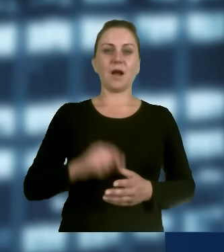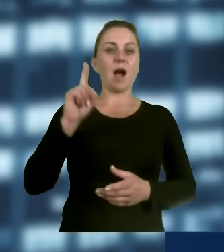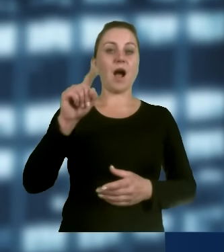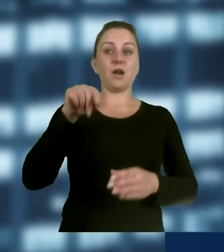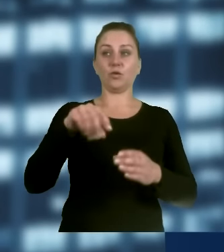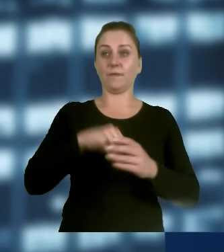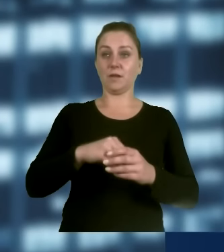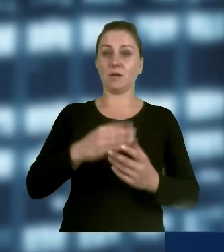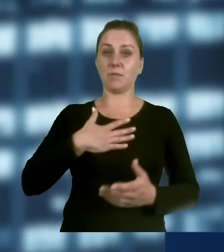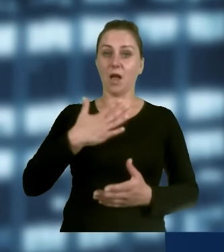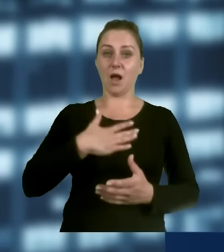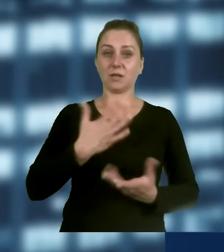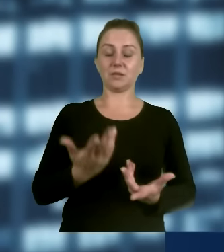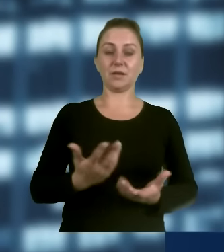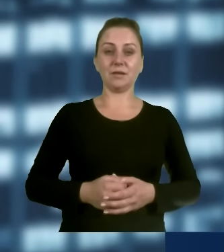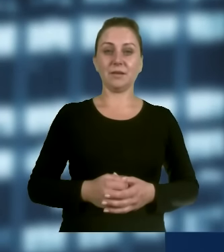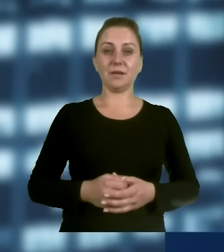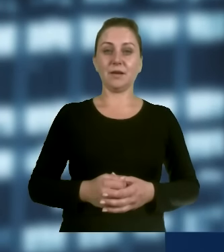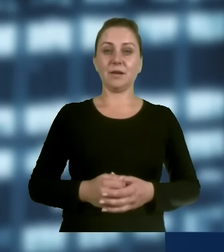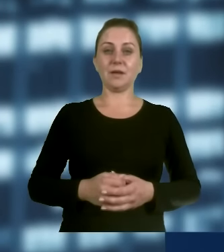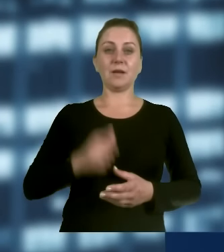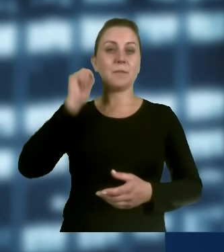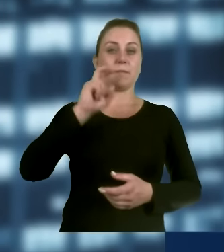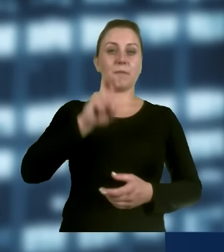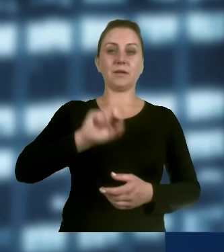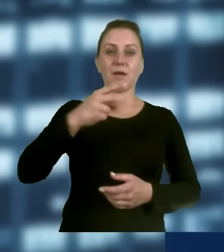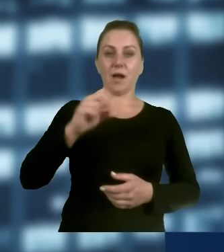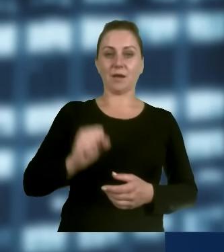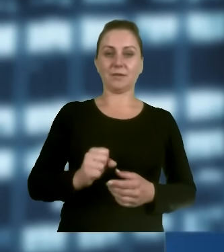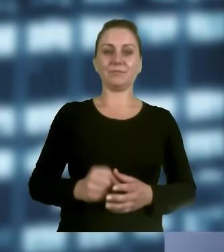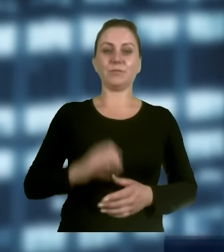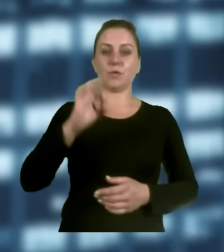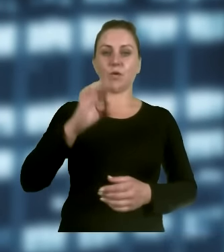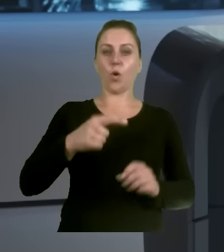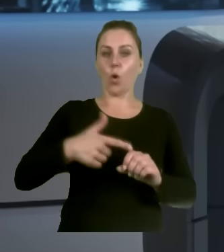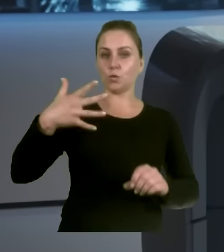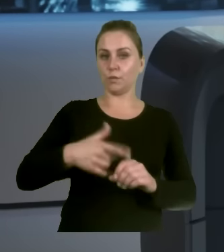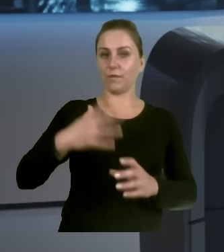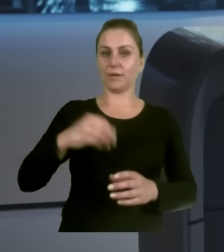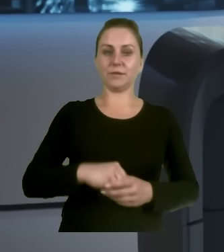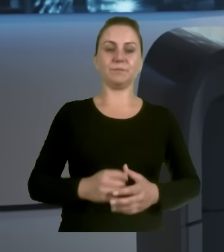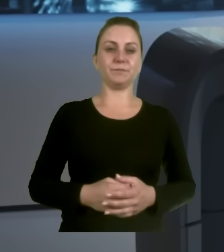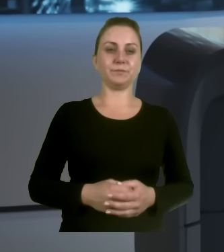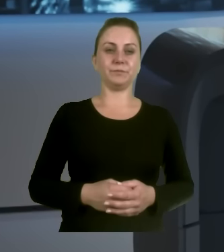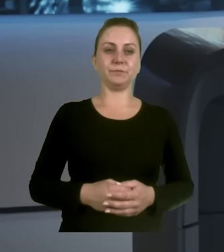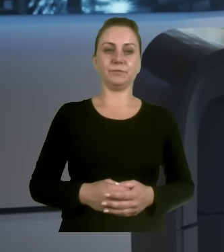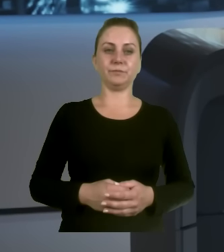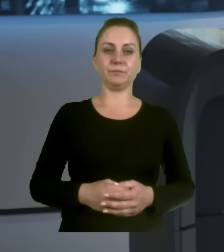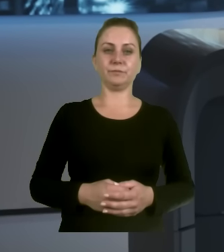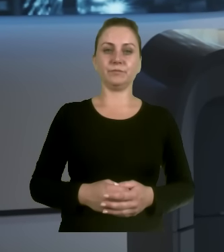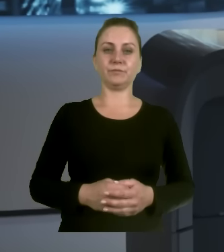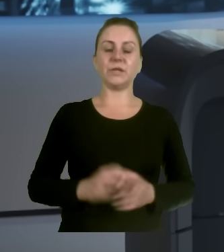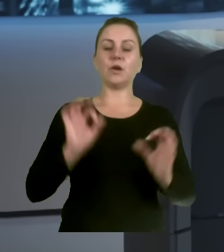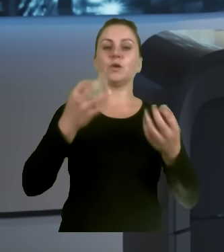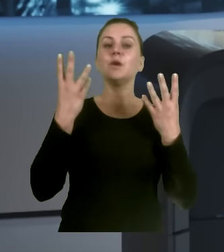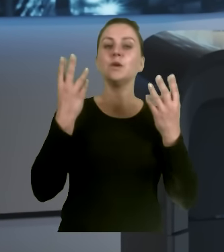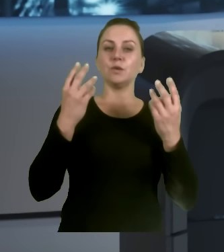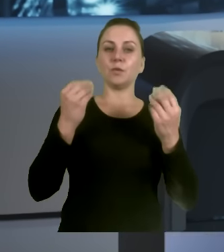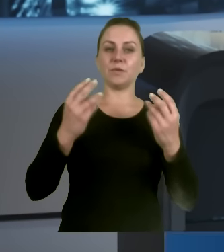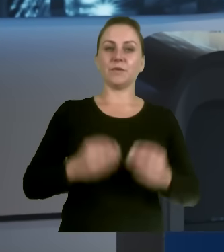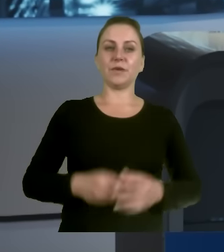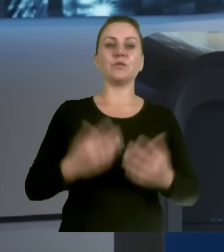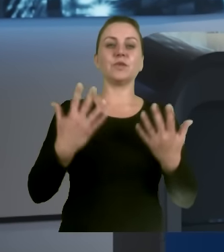to pani Hania Zastrzewka jest z nami. Dobry wieczór. Tak, słucham. Dobry wieczór. Witam